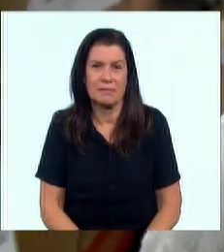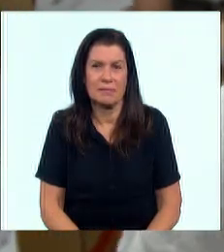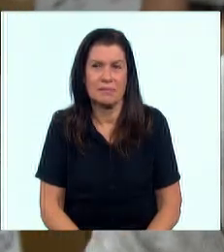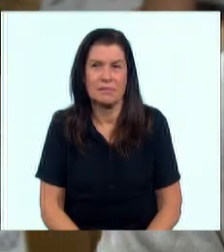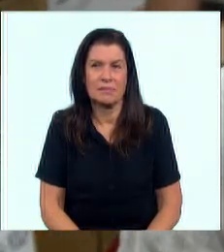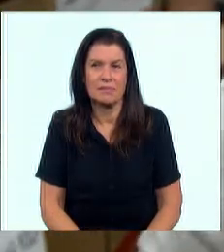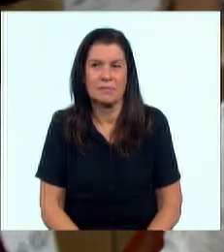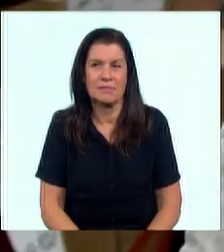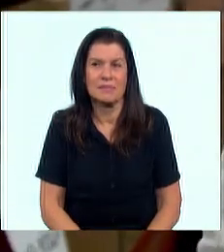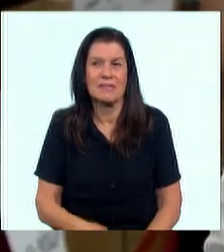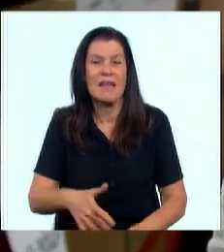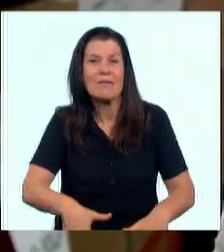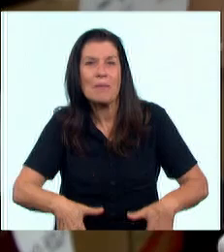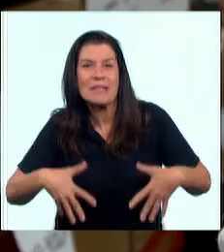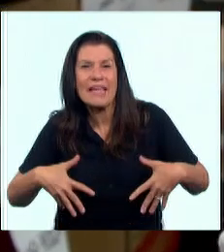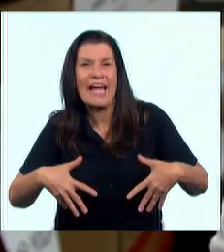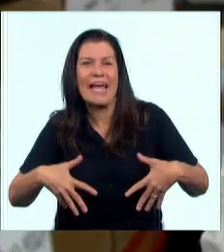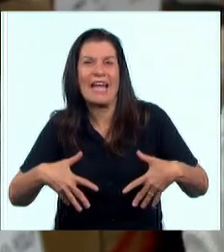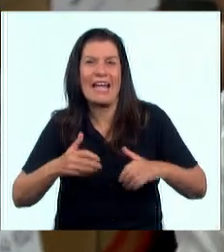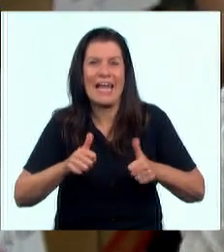ושהטרנינג או הנעליים שהיו שם כבר